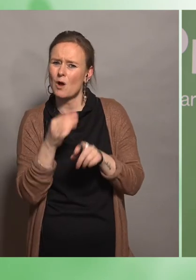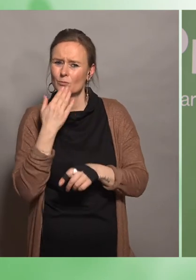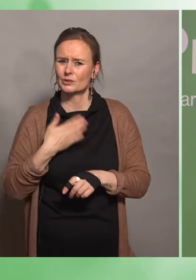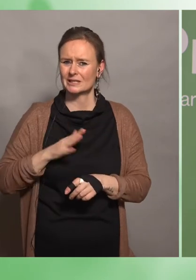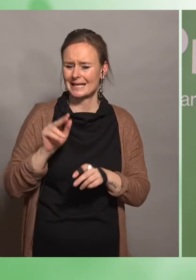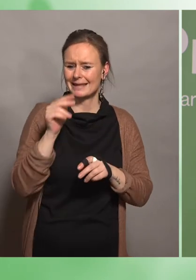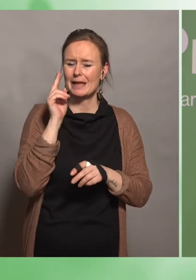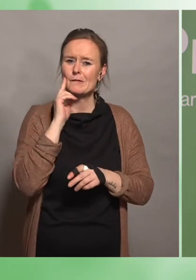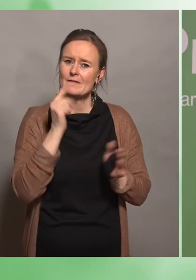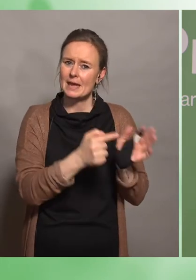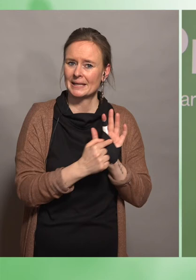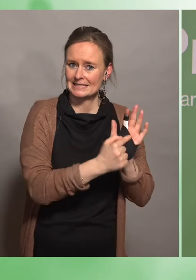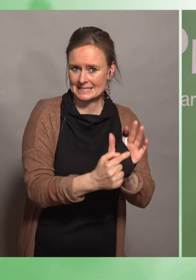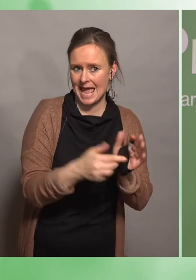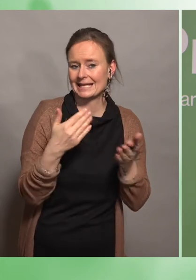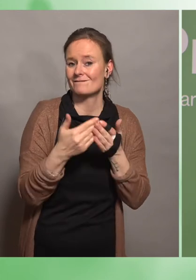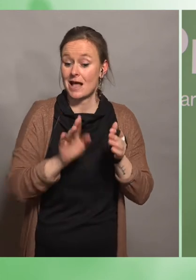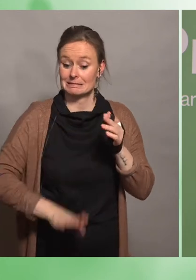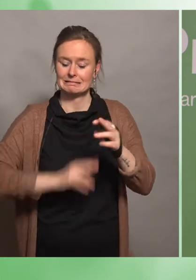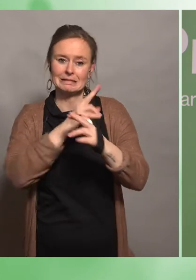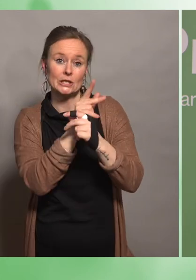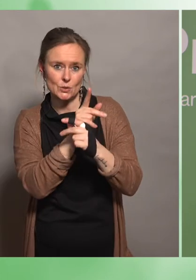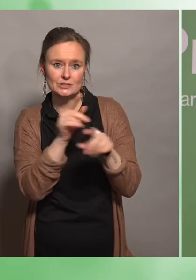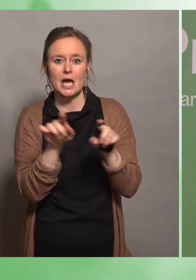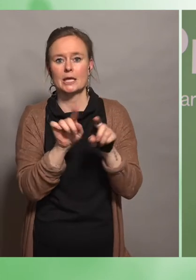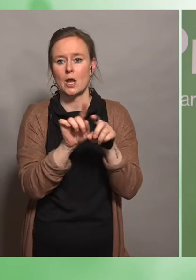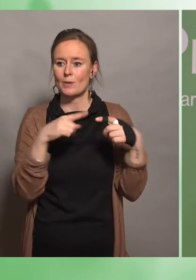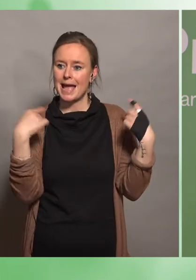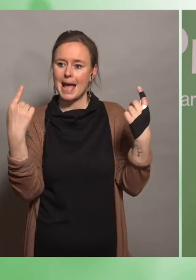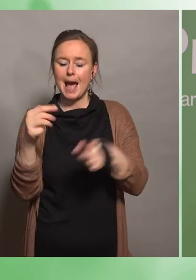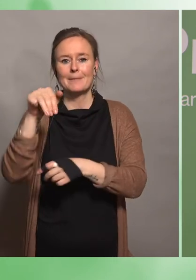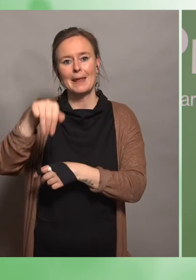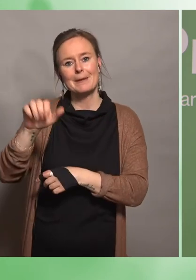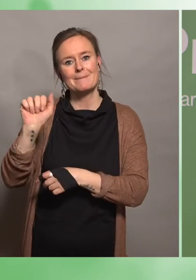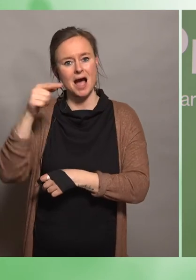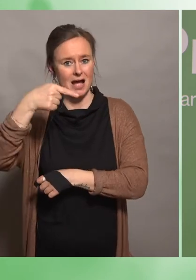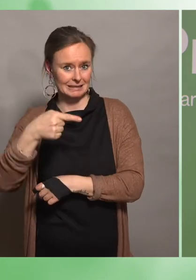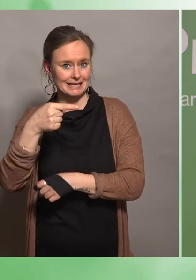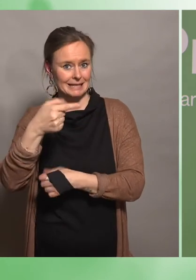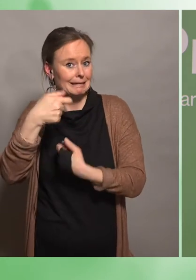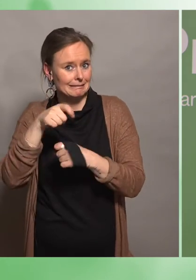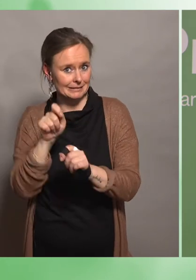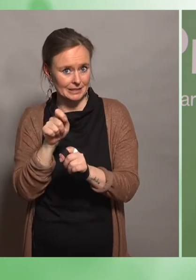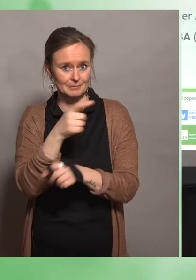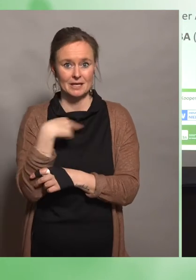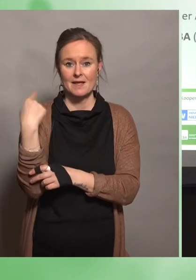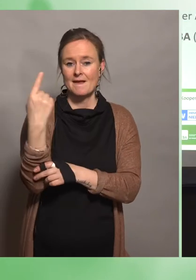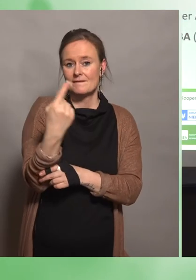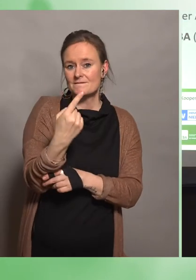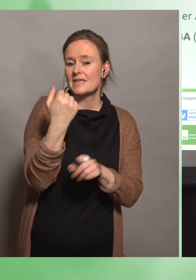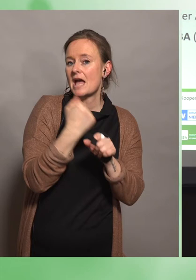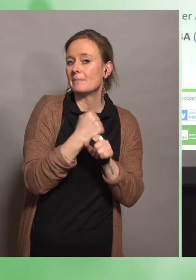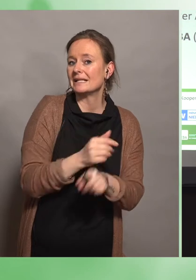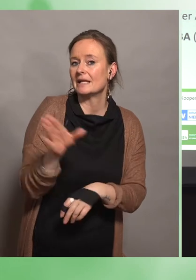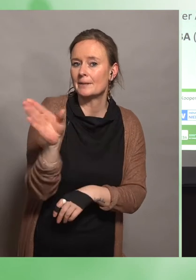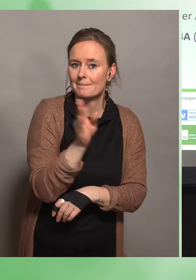es da in Niederösterreich, vor allem auch im Rahmen der MAG, gibt. Wir arbeiten hier mit dem Instrument, es ist